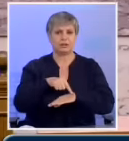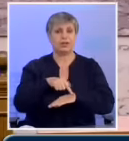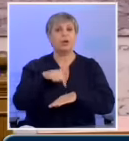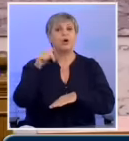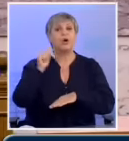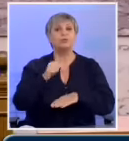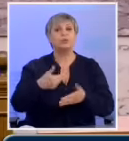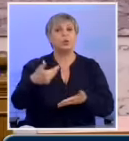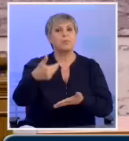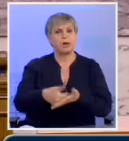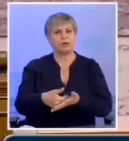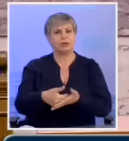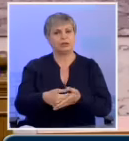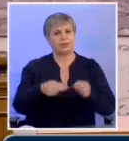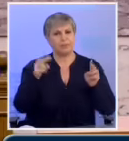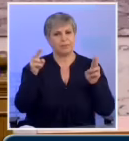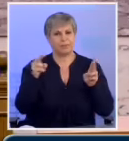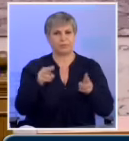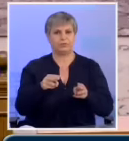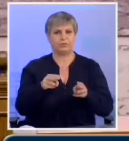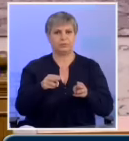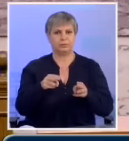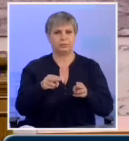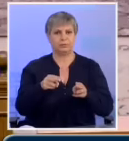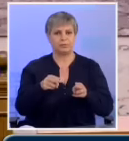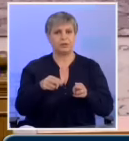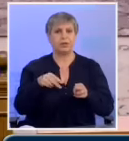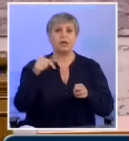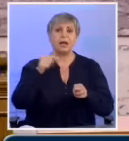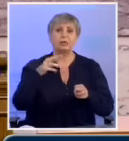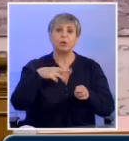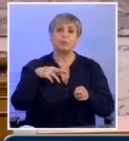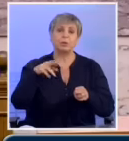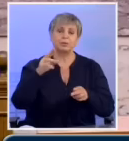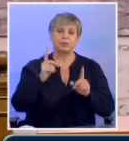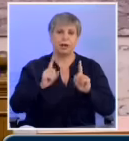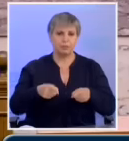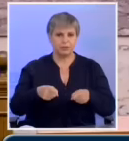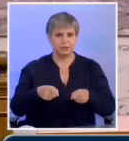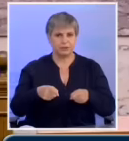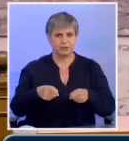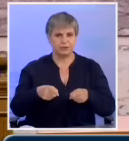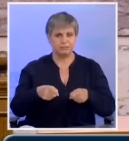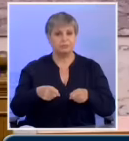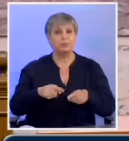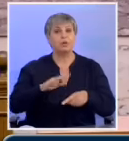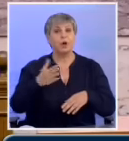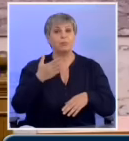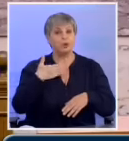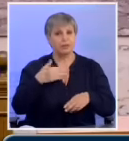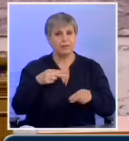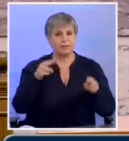θα συντμηθεί σε λιγότερες ώρες την καταπλειοψηφία πρόταση, να σηκώσουν το χέρι